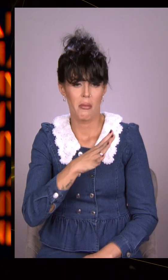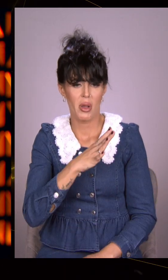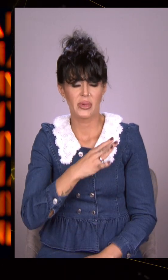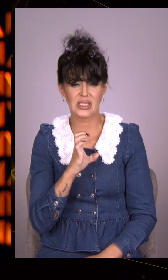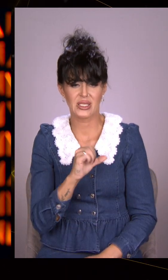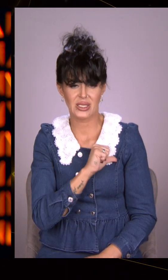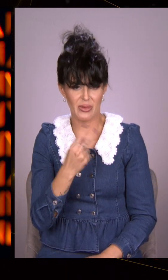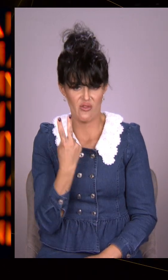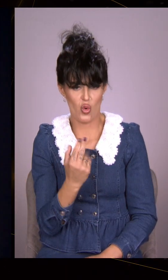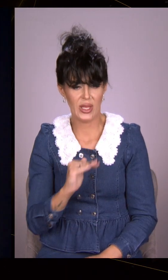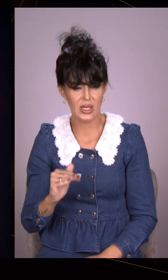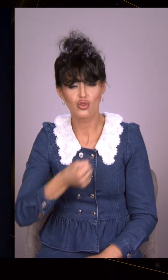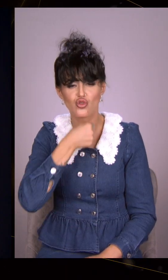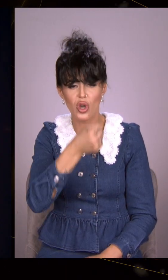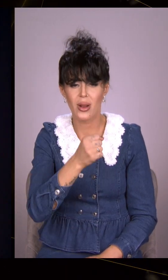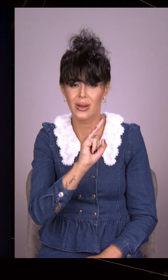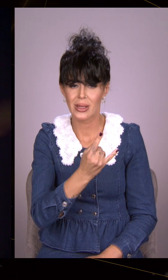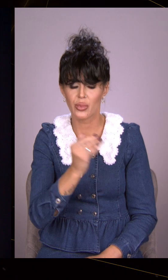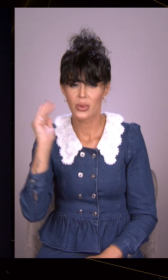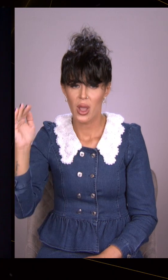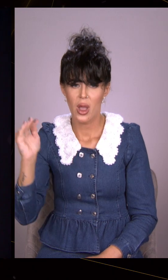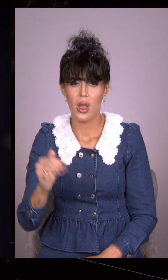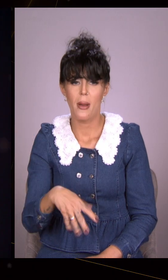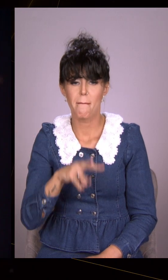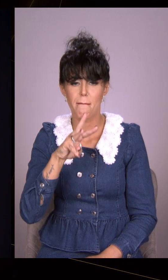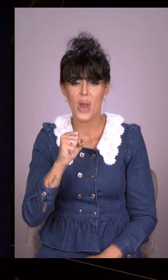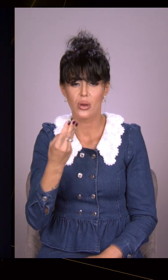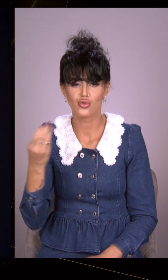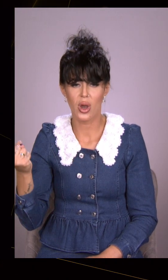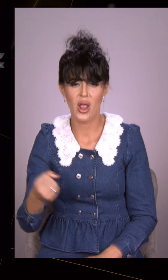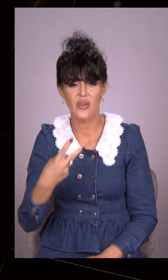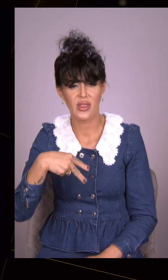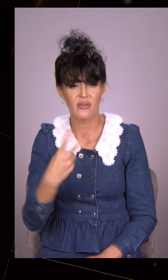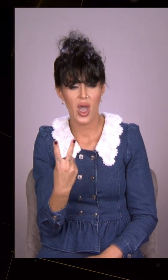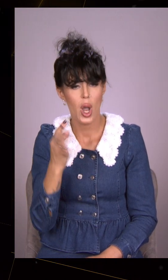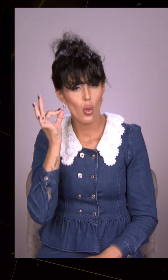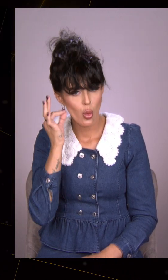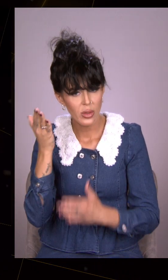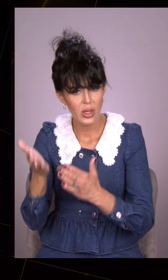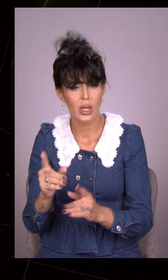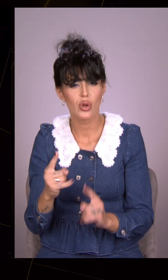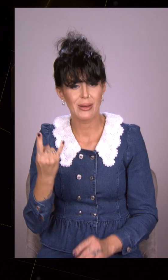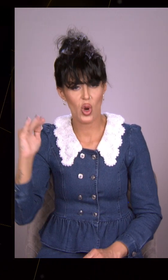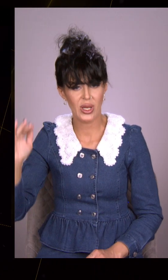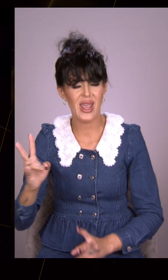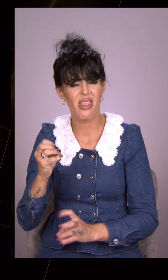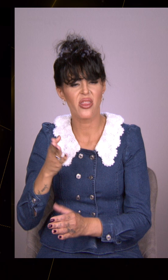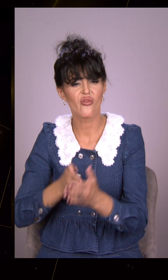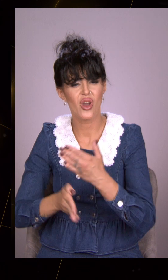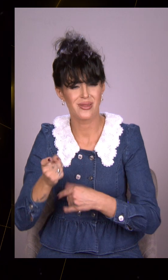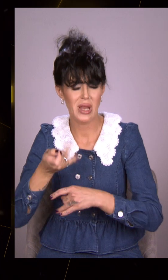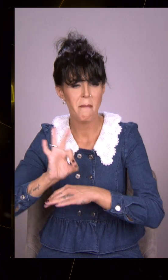дітьми сама. Старша дитина в мене, Машуня, 22 роки, дитина-інвалід,